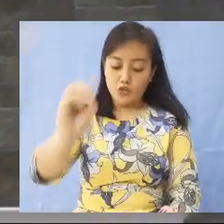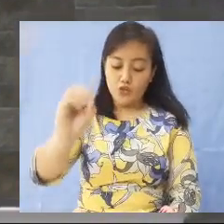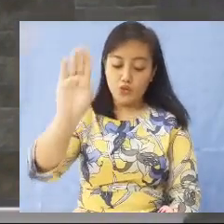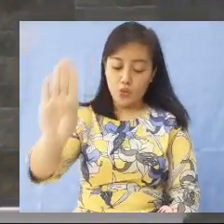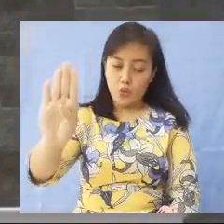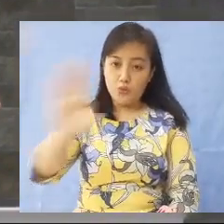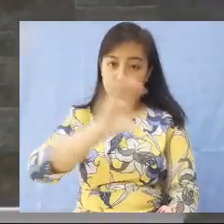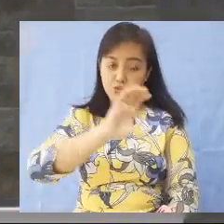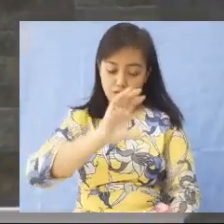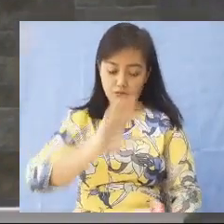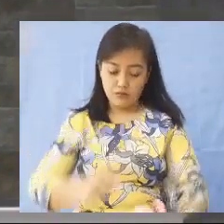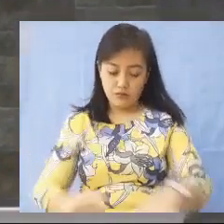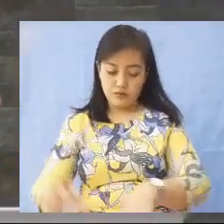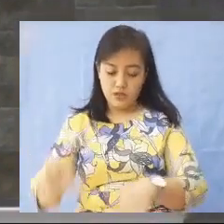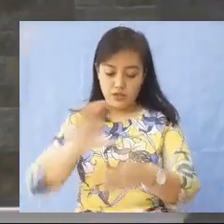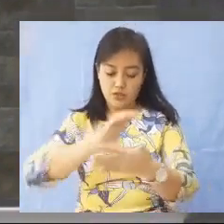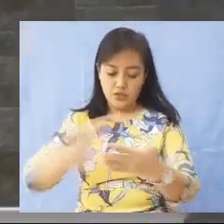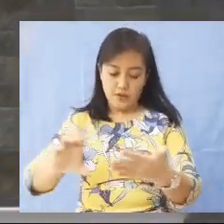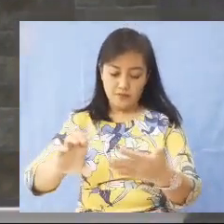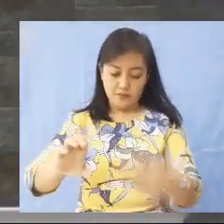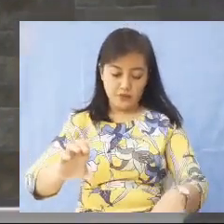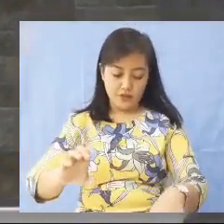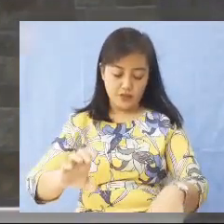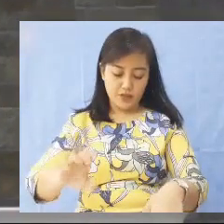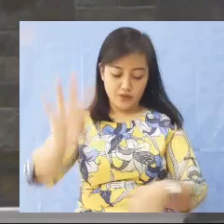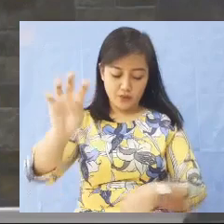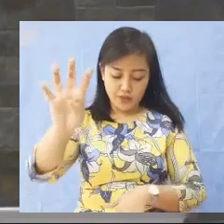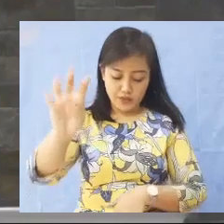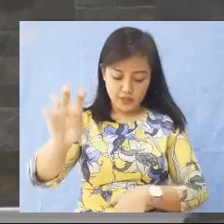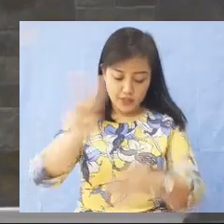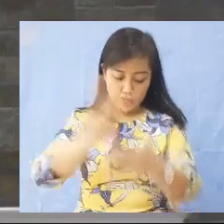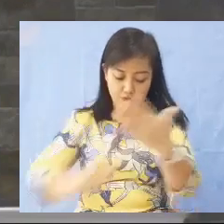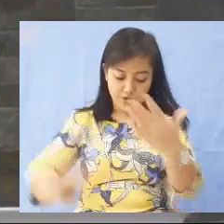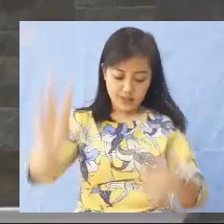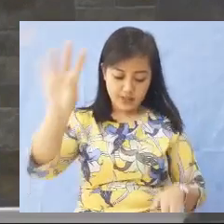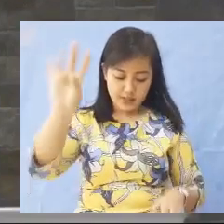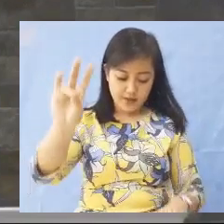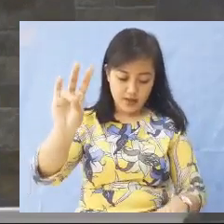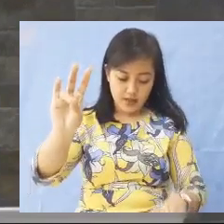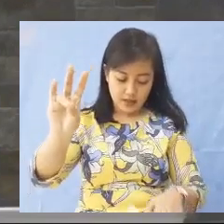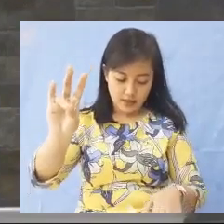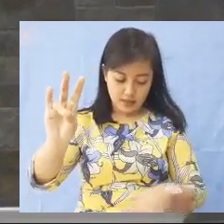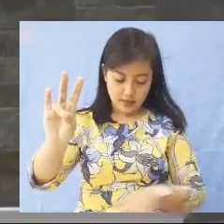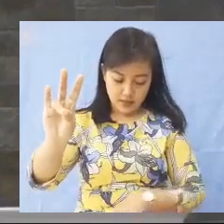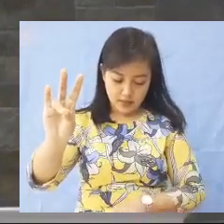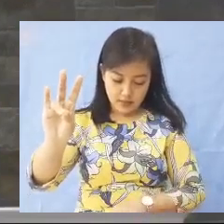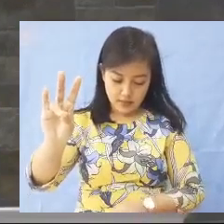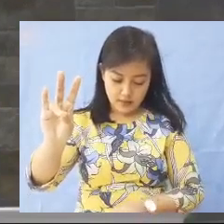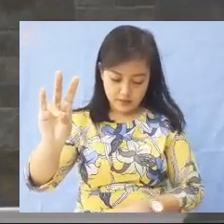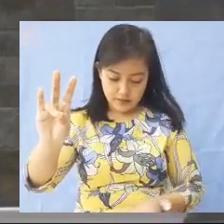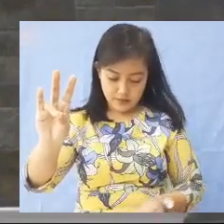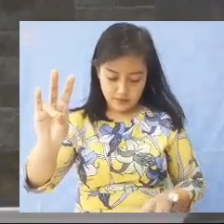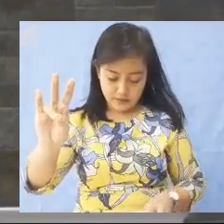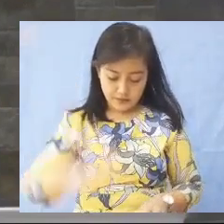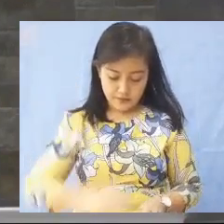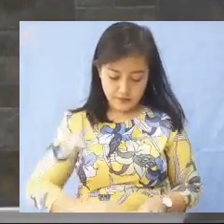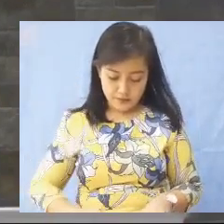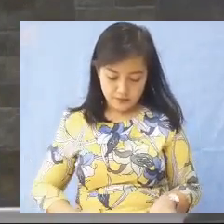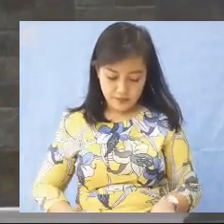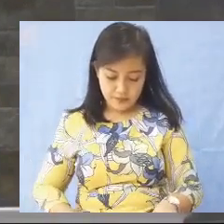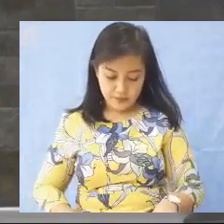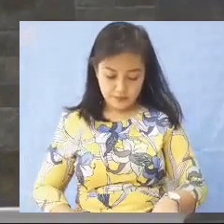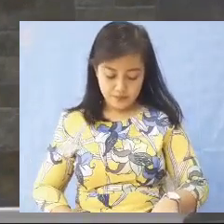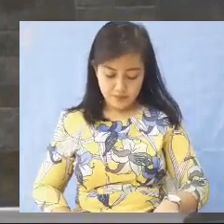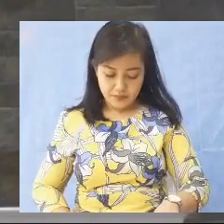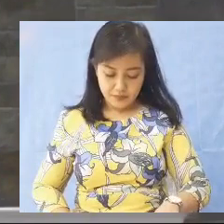ito po yung mangyayari. For there is hope of a tree. Again, ito po ay poetry pa rin. Okay,